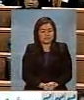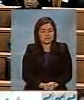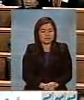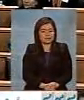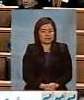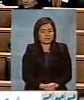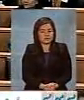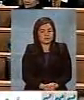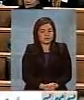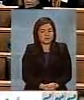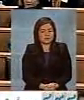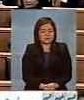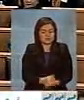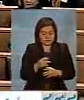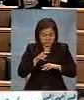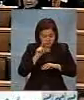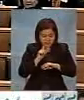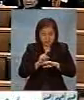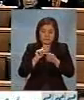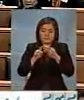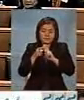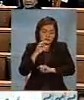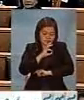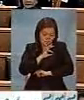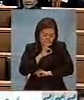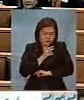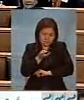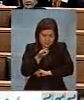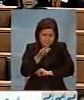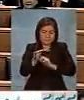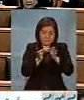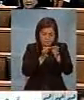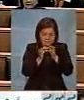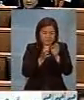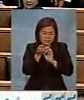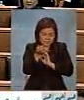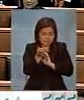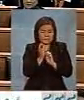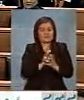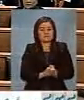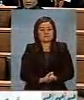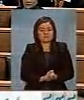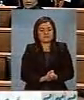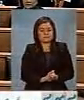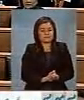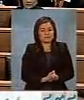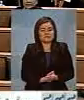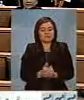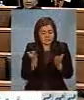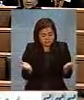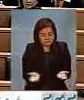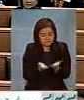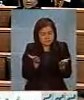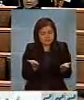ท่านประธานครับเพื่อนสมาชิกขอให้ผมอีกนิดเดียวอีกข้อสังเกตนะครับประเด็นที่สนับสนุน